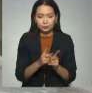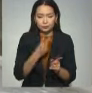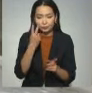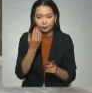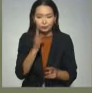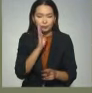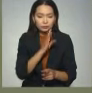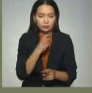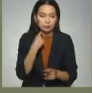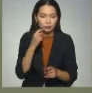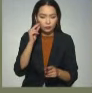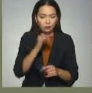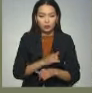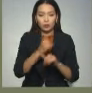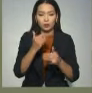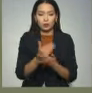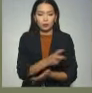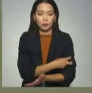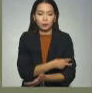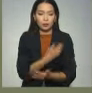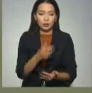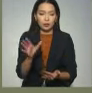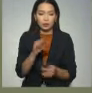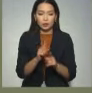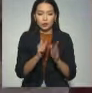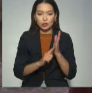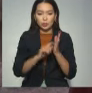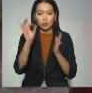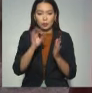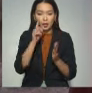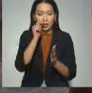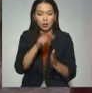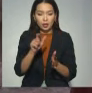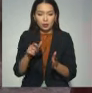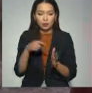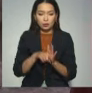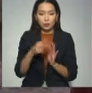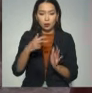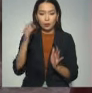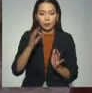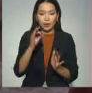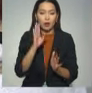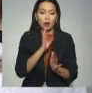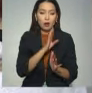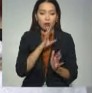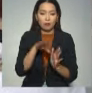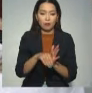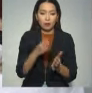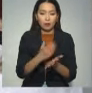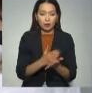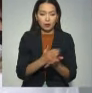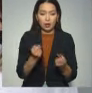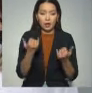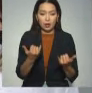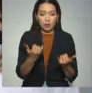әйелдер саны артқан. Дәрігерлер бұрын келген науқастың 70% ер адам болса, оның 30% әйелдер құрайтынын айтты. Ал